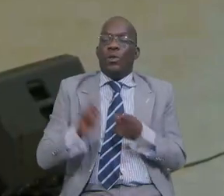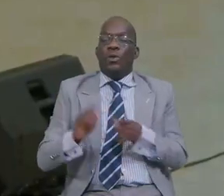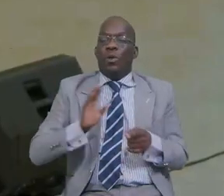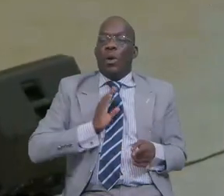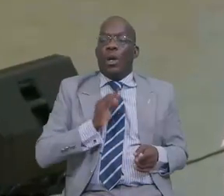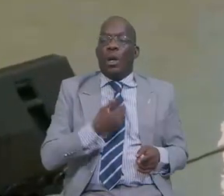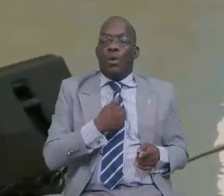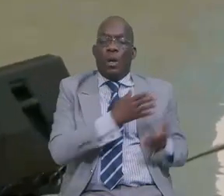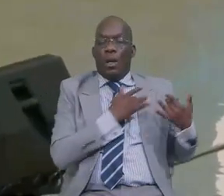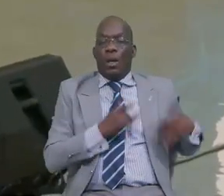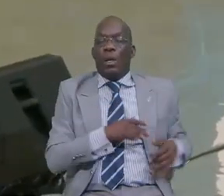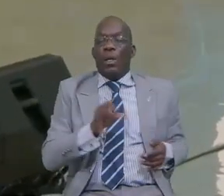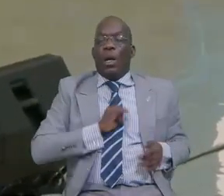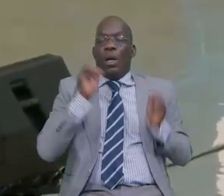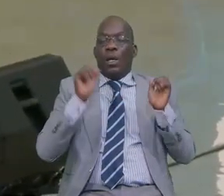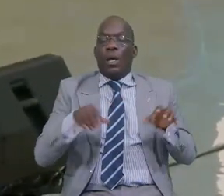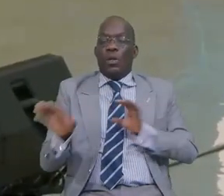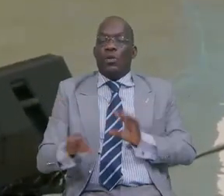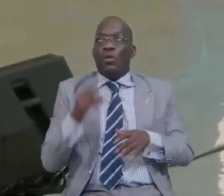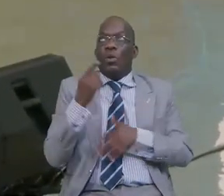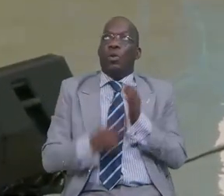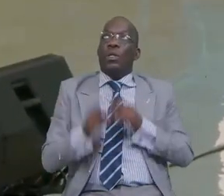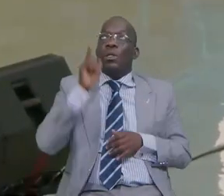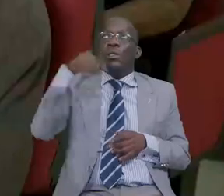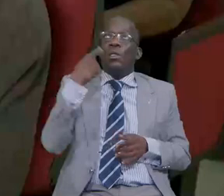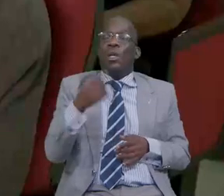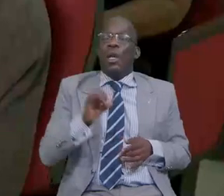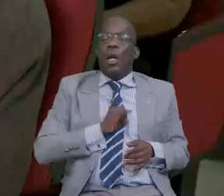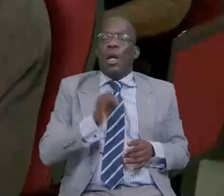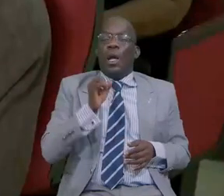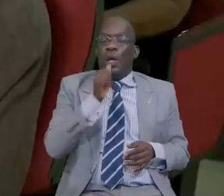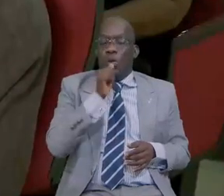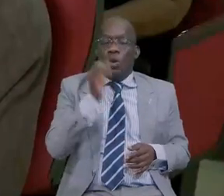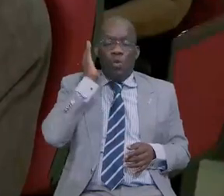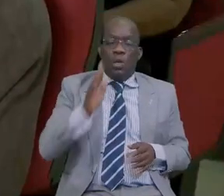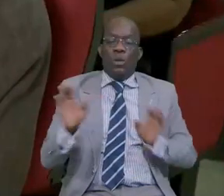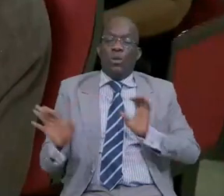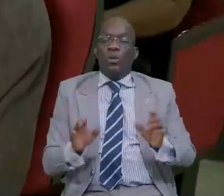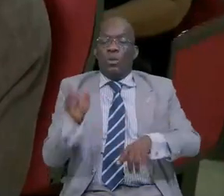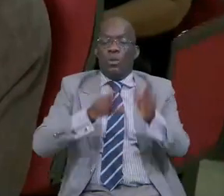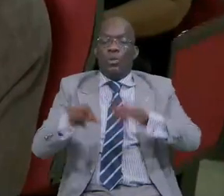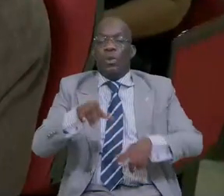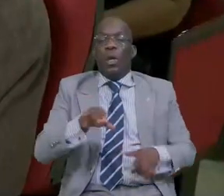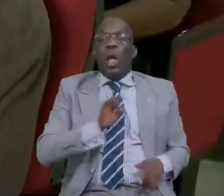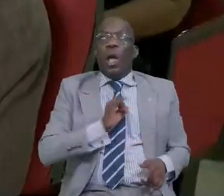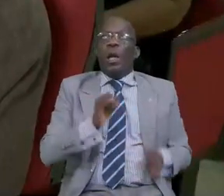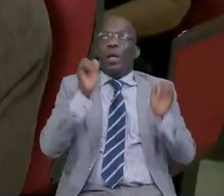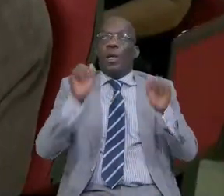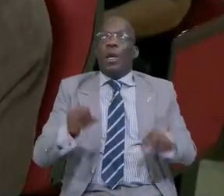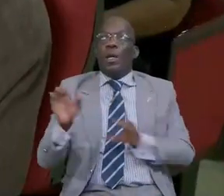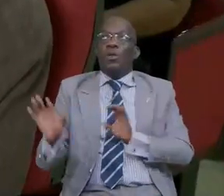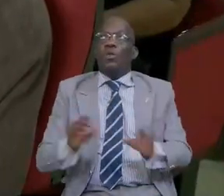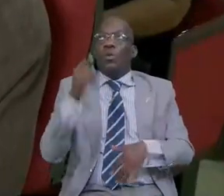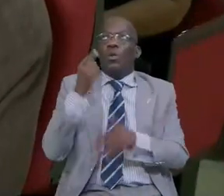cœur. Je peux faire ce qu'il a dit que je peux faire. » Est-ce que tu peux répéter ça avec moi? Je peux faire ce